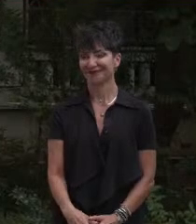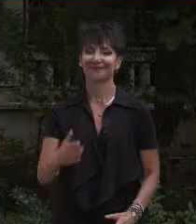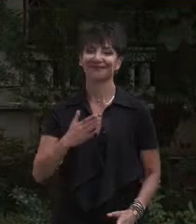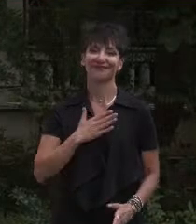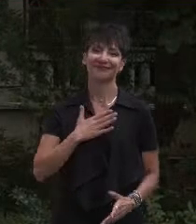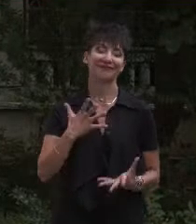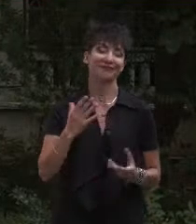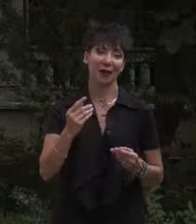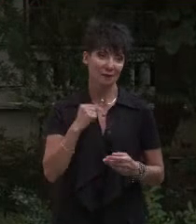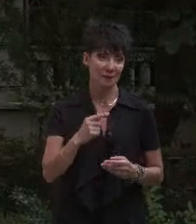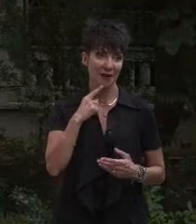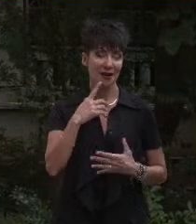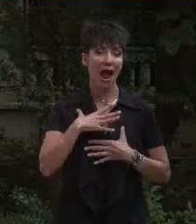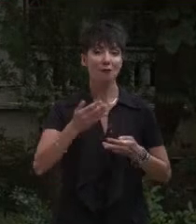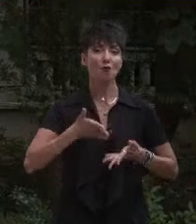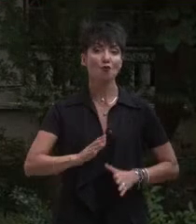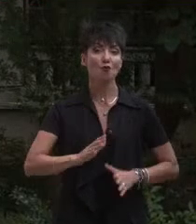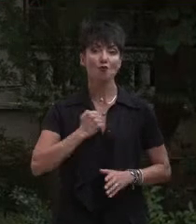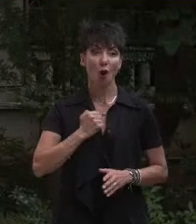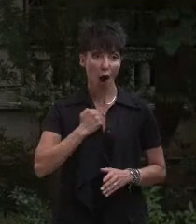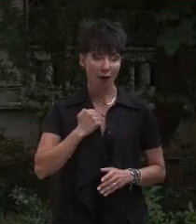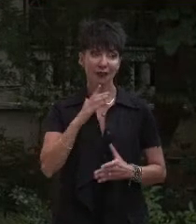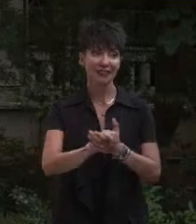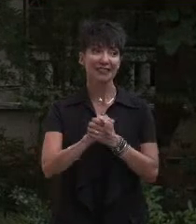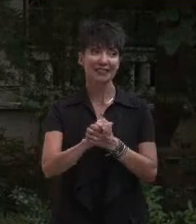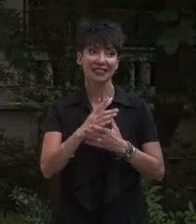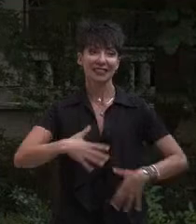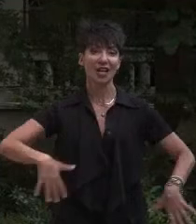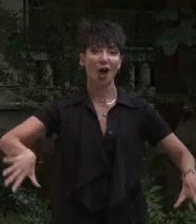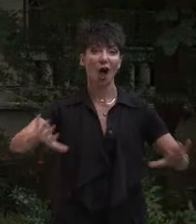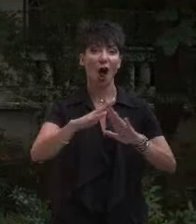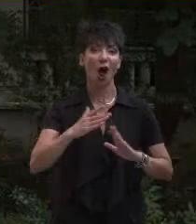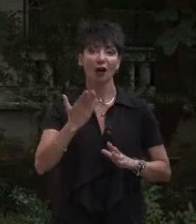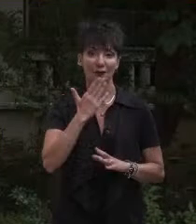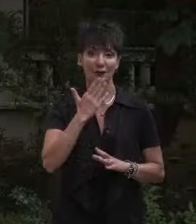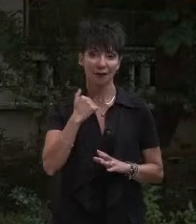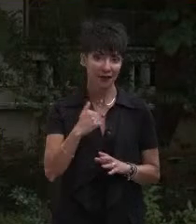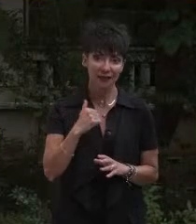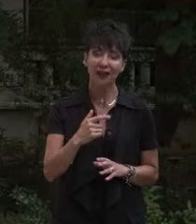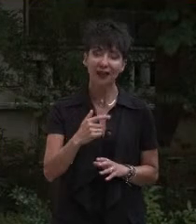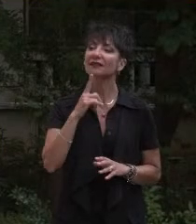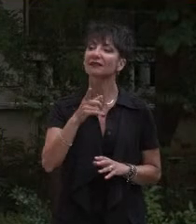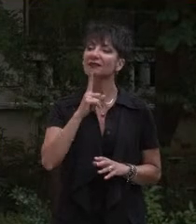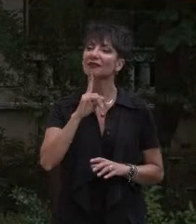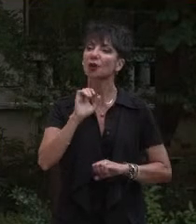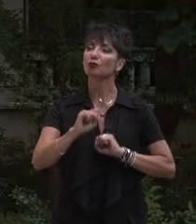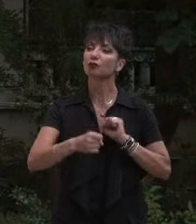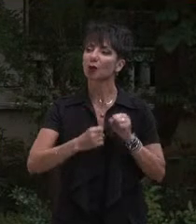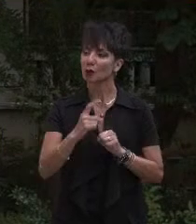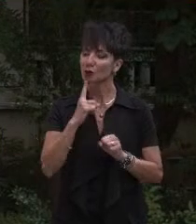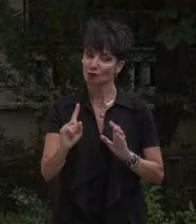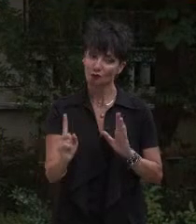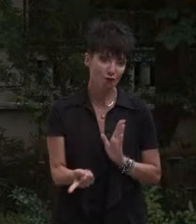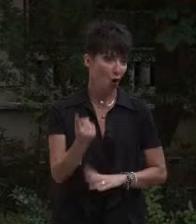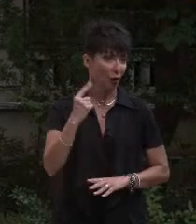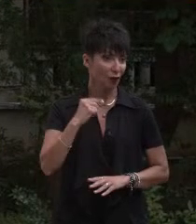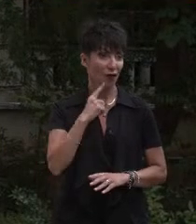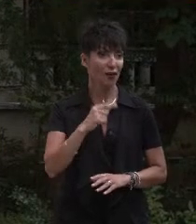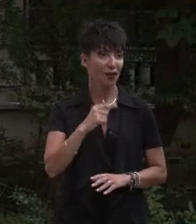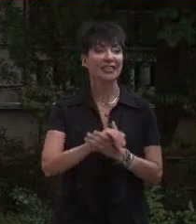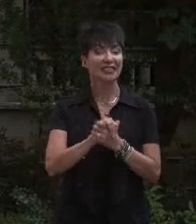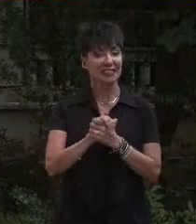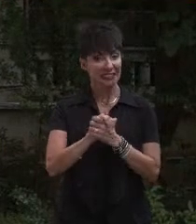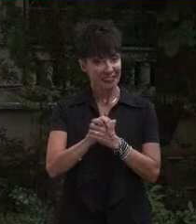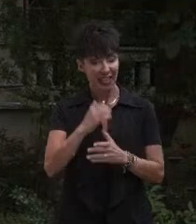Ευχαριστώ πάρα πολύ και εκ μέρους της κόρης μου και συγχαρητήρια σε όλα τα παιδιά για αυτή την προσπάθεια εν μέσω πανδημίας, είναι πρωτόγνωρα, και συγχαρητήρια στον Ερυθρό